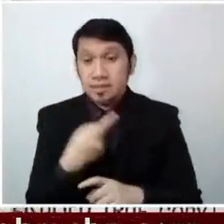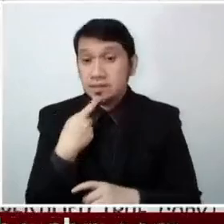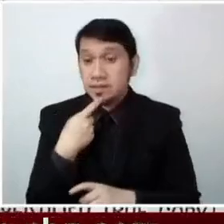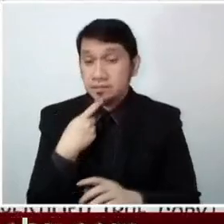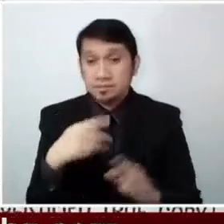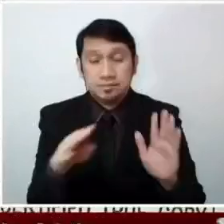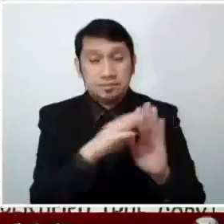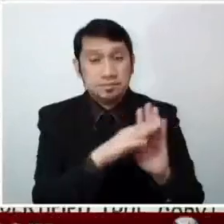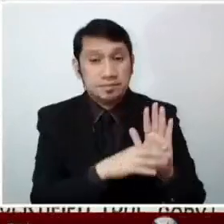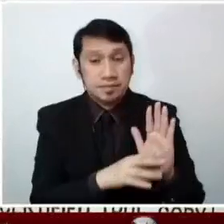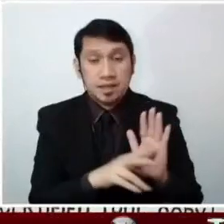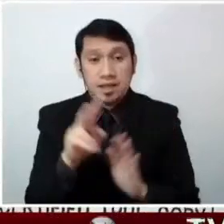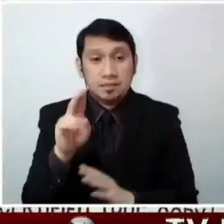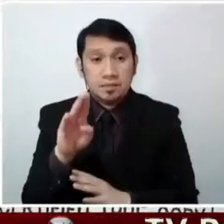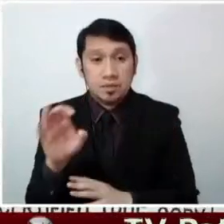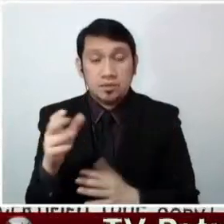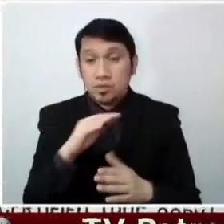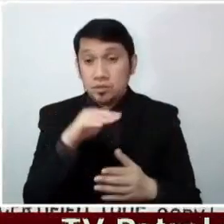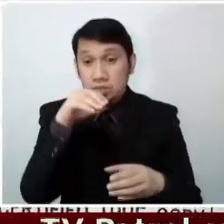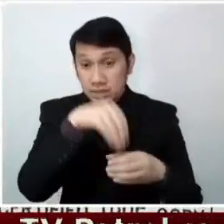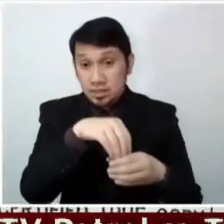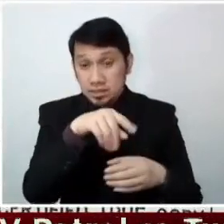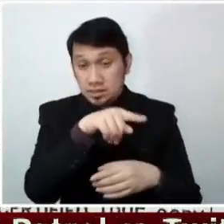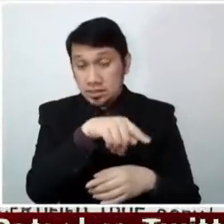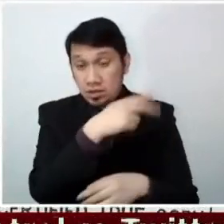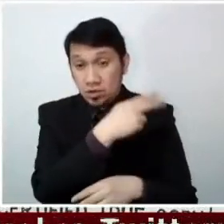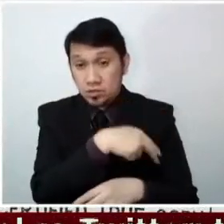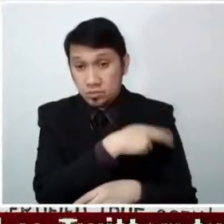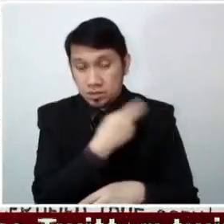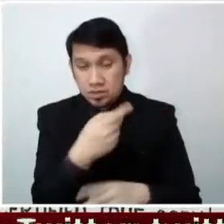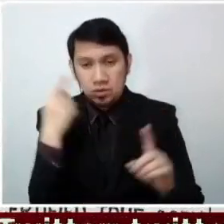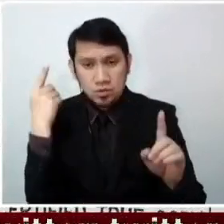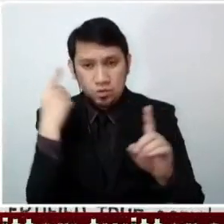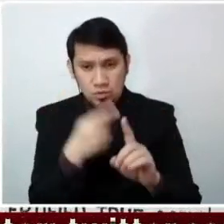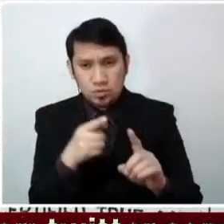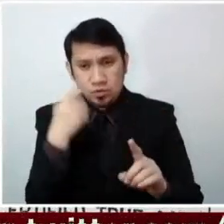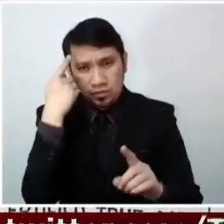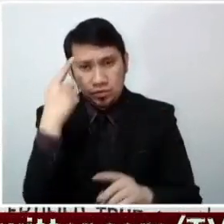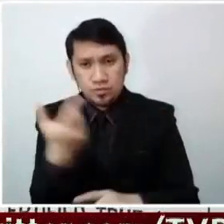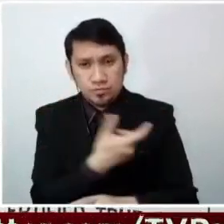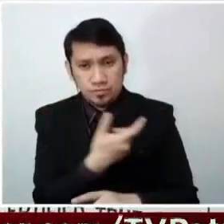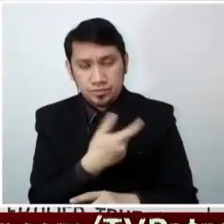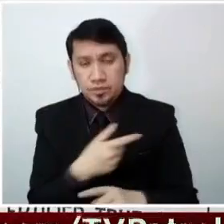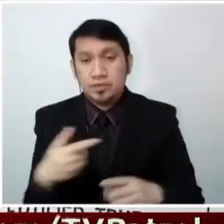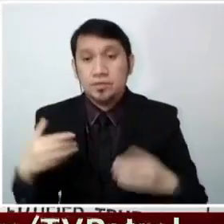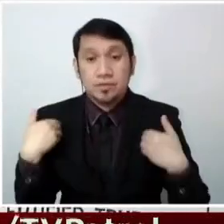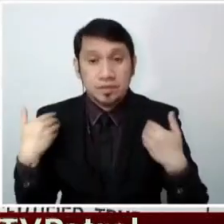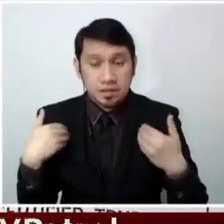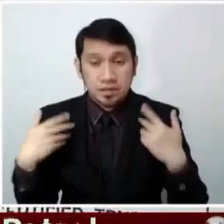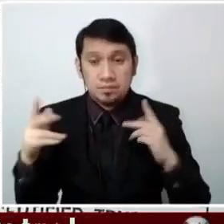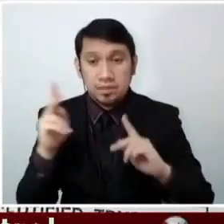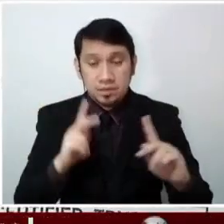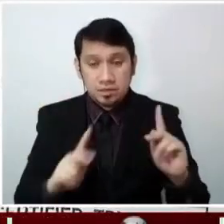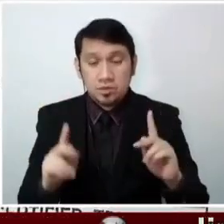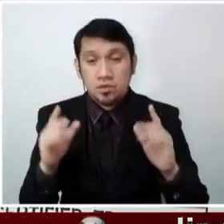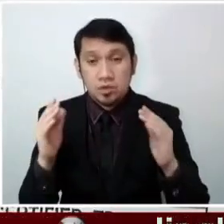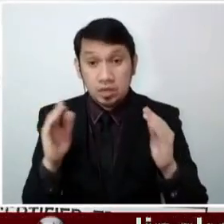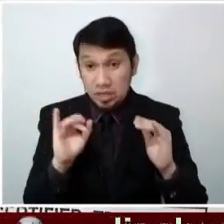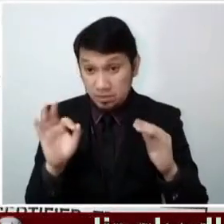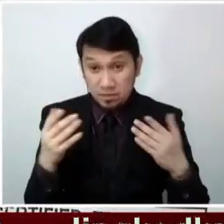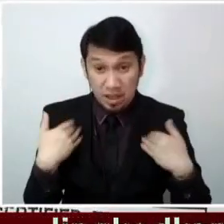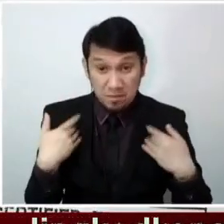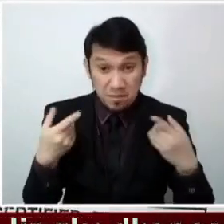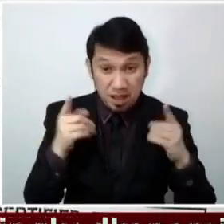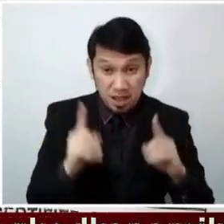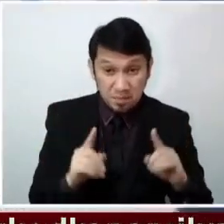guidelines ng NVOC, sa mga ospital pa rin target gawin ang mas pinalawak na pagbabakuna ng mga bata para mas madaling rumesponde sakaling may